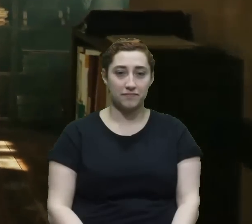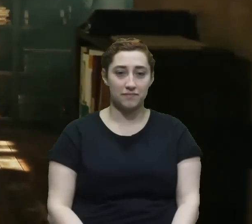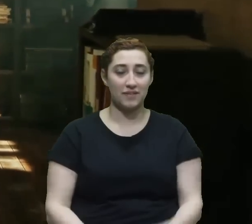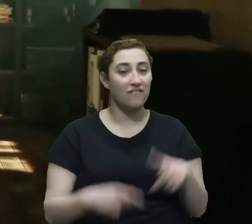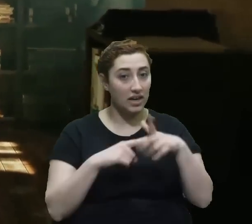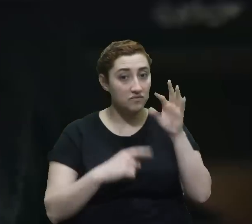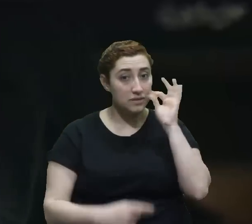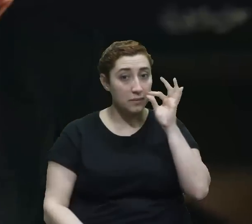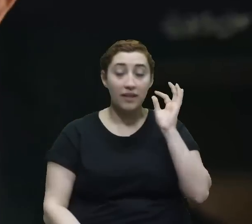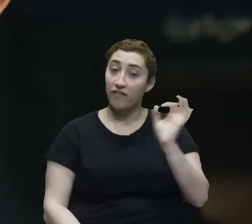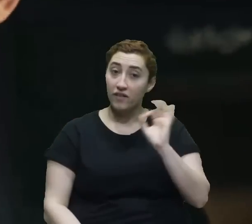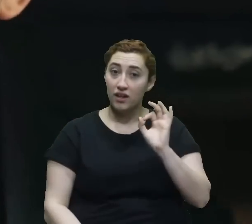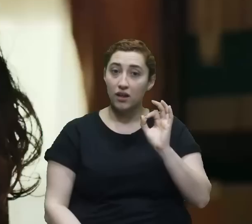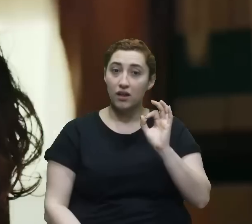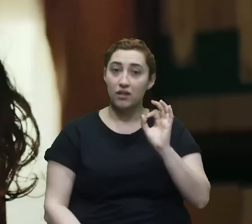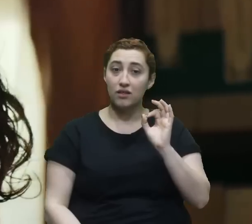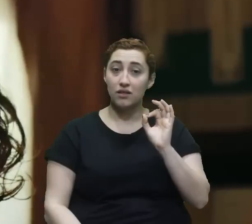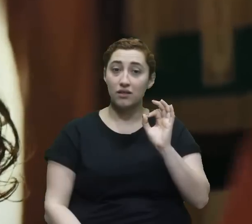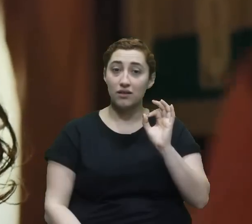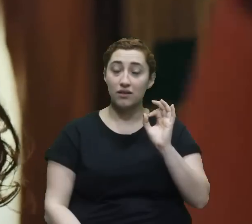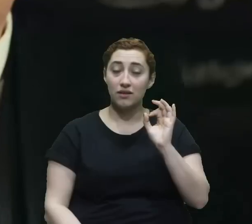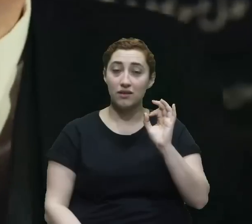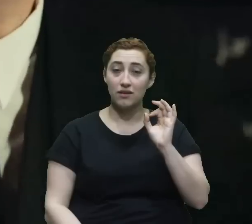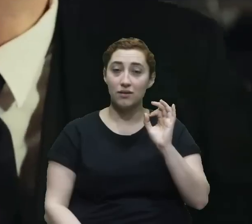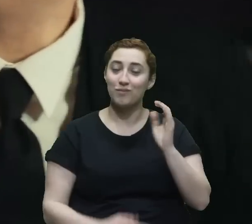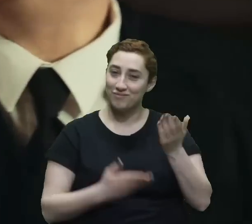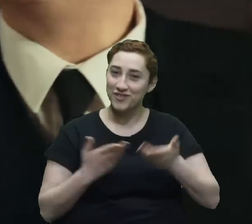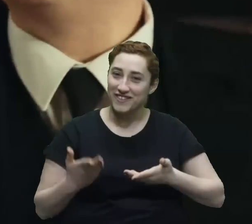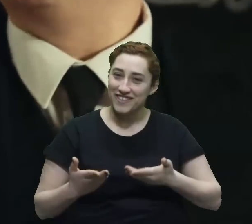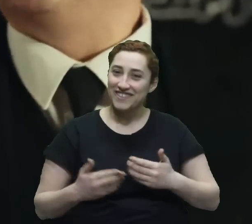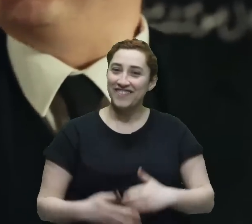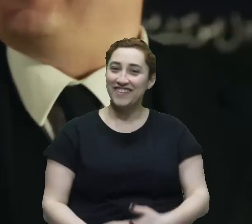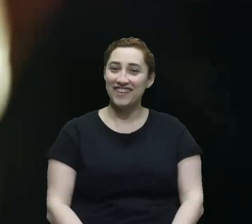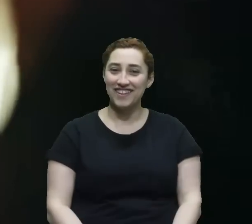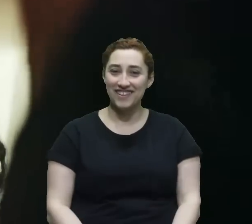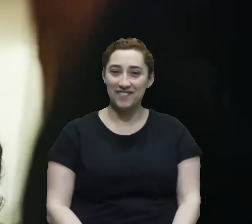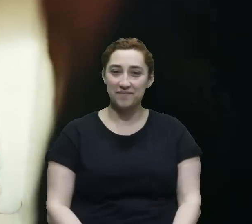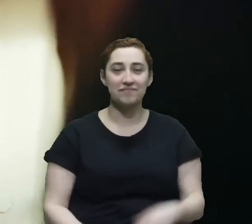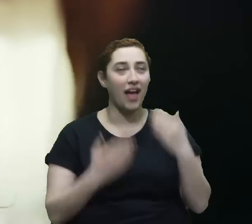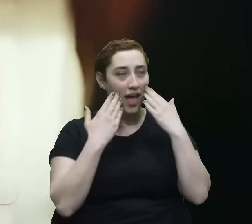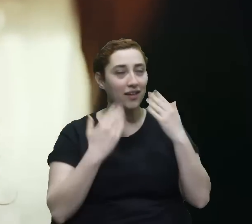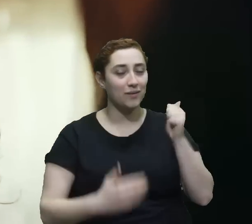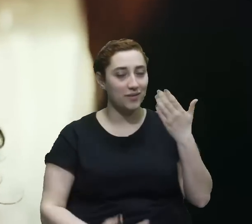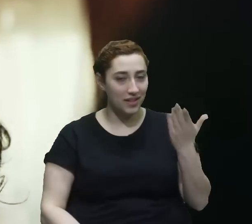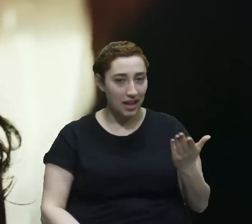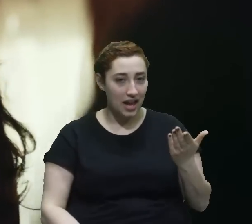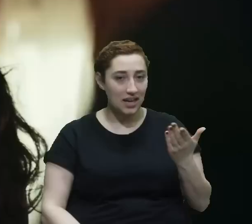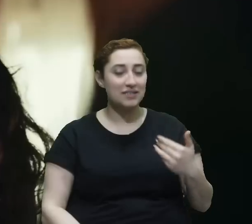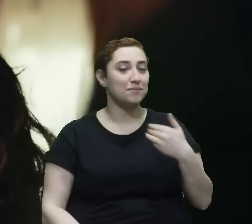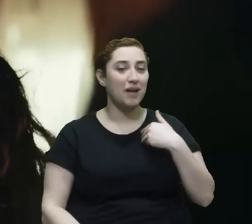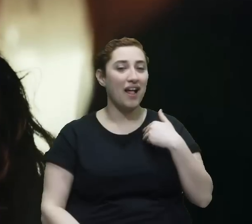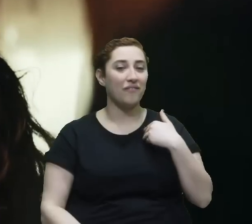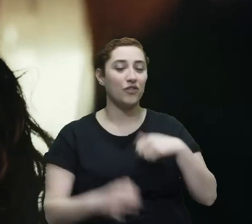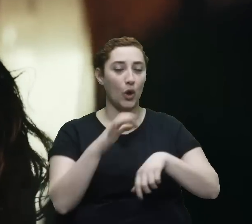ederim. Fevzi Bey. Evet bu. Tebessümle kalktı. Buyurun. Hayırlı günler.